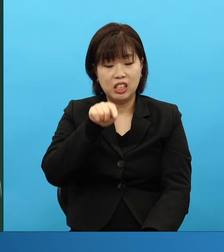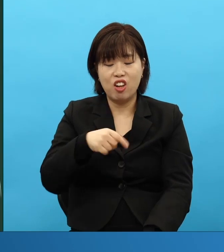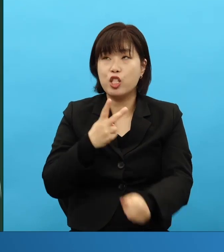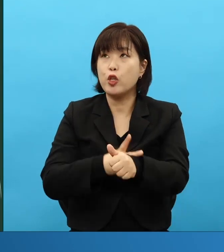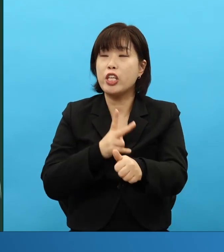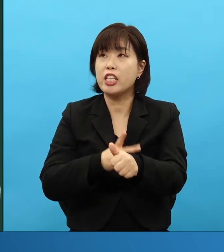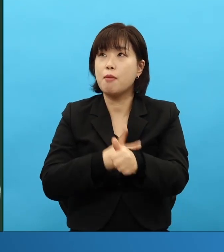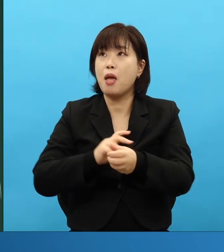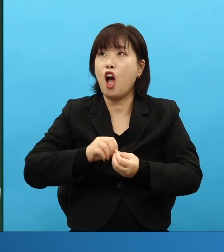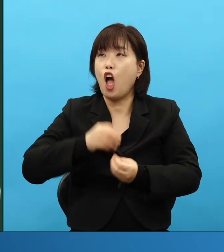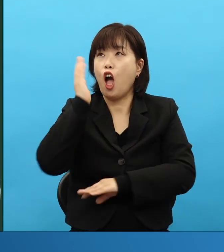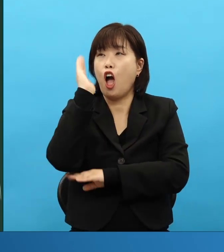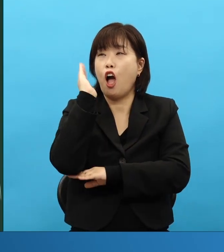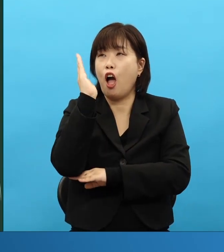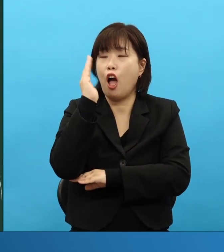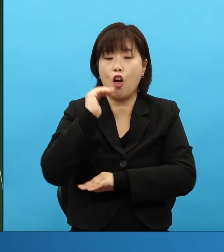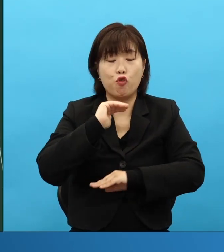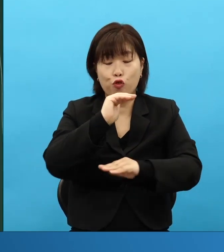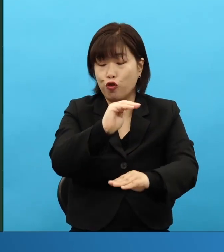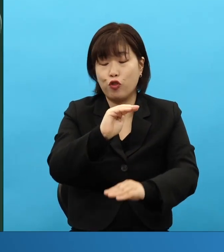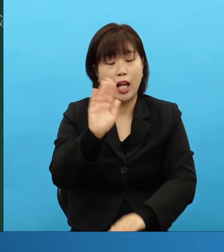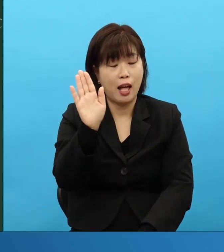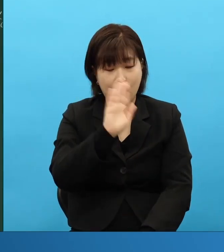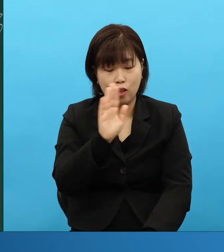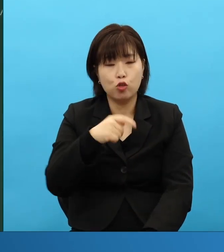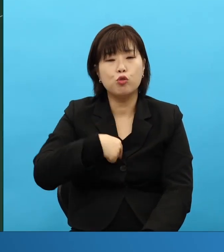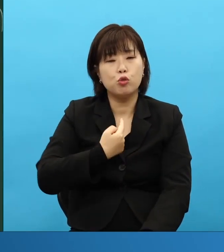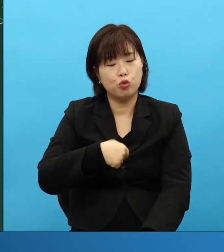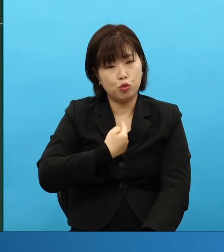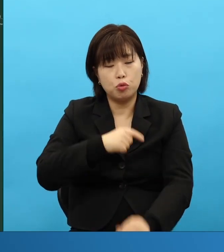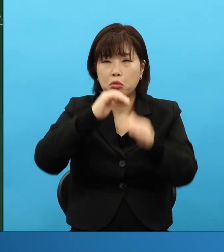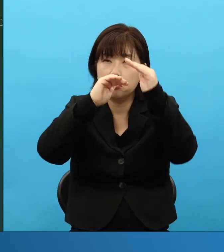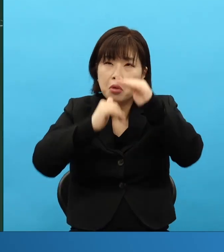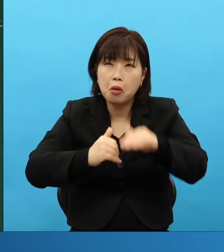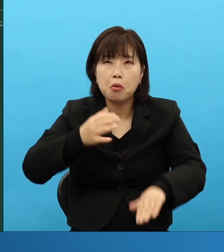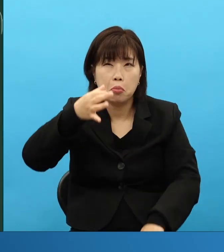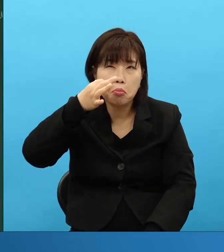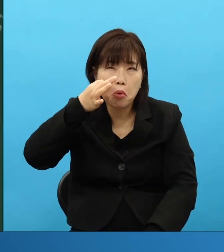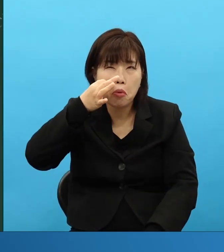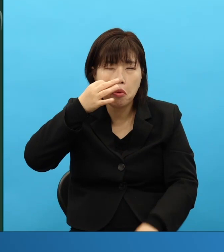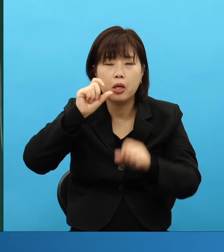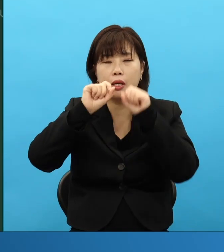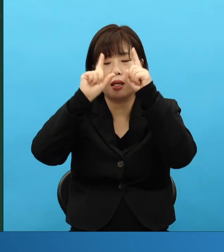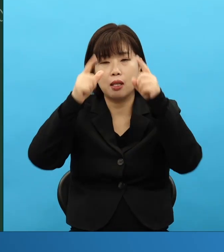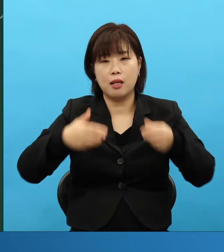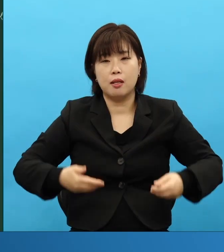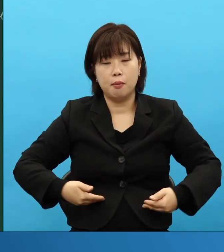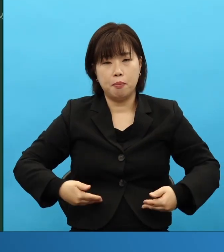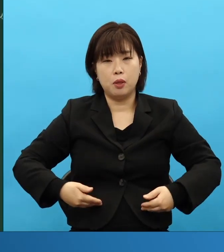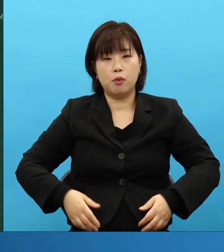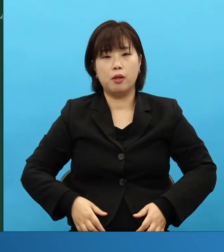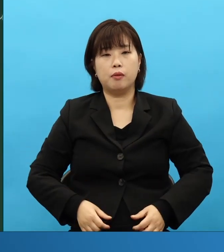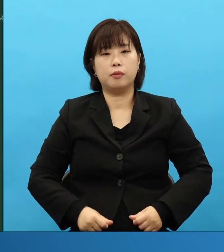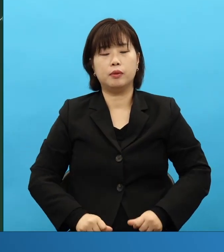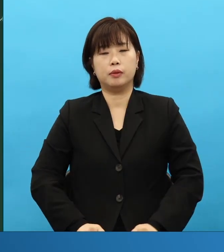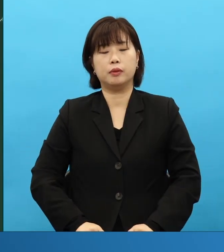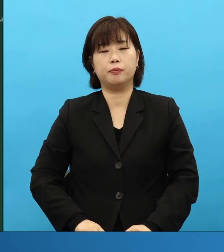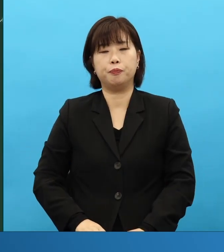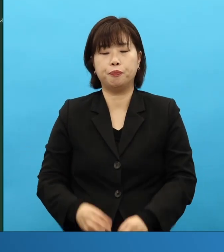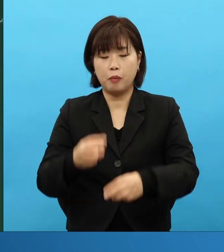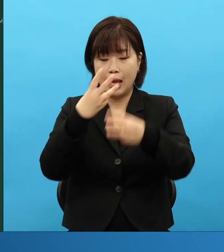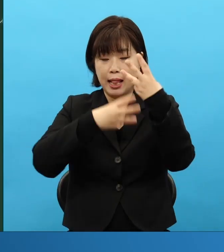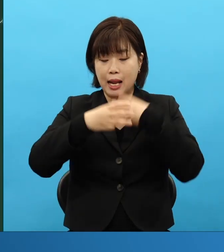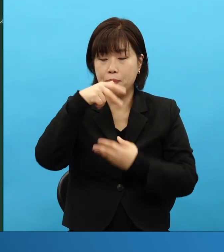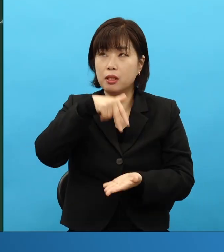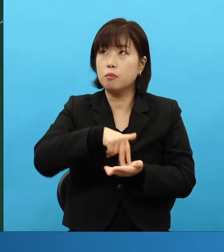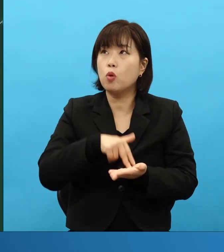explain all this to you. You need to do forum on this and find it on your own. 이때 선생님은 나에게 무슨 설명하는가 이렇게 귀를 기울여야 돼요. At this time, you have to